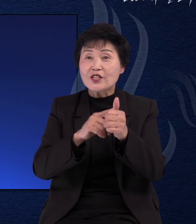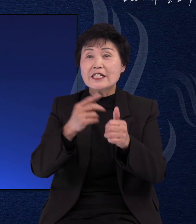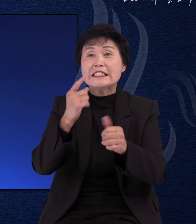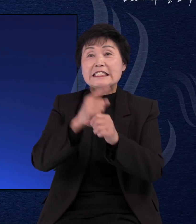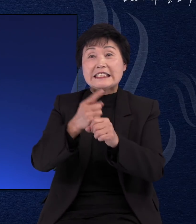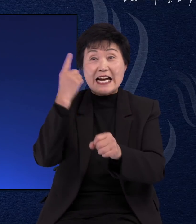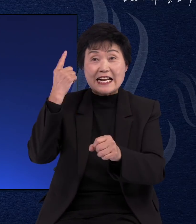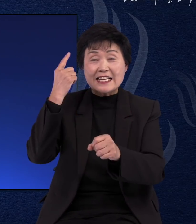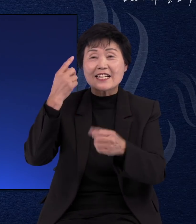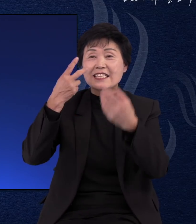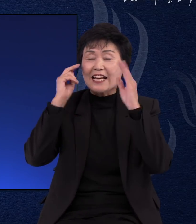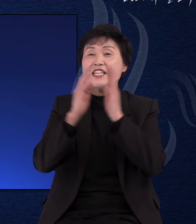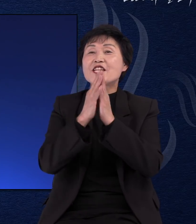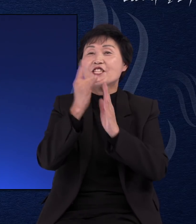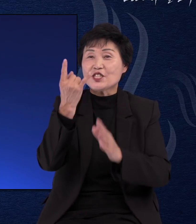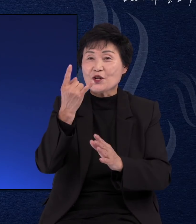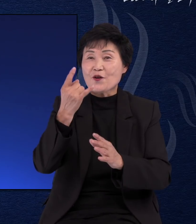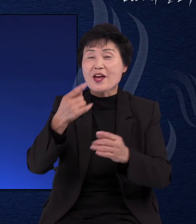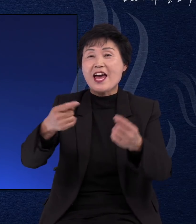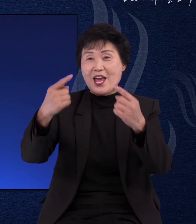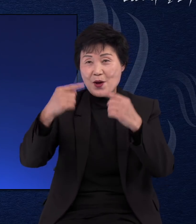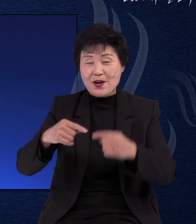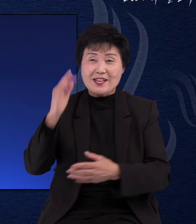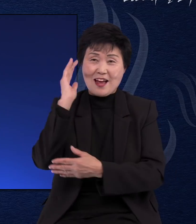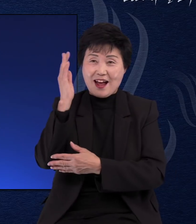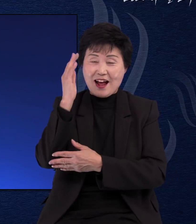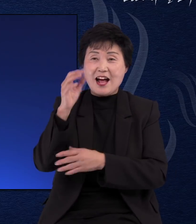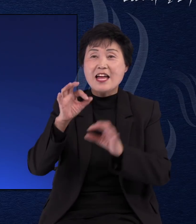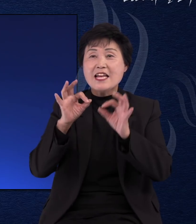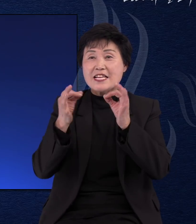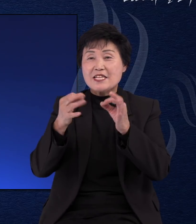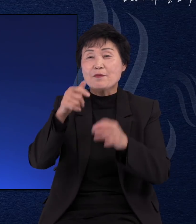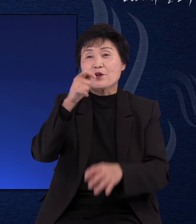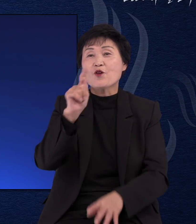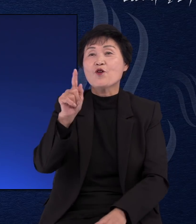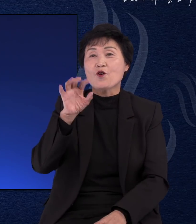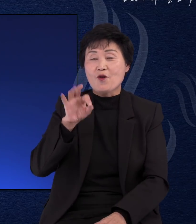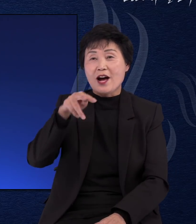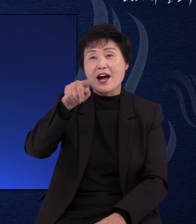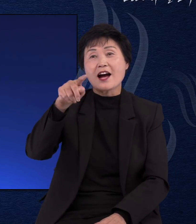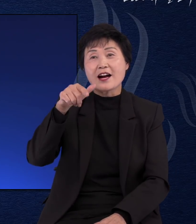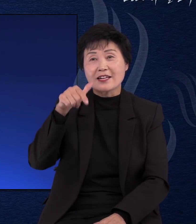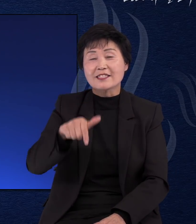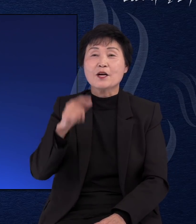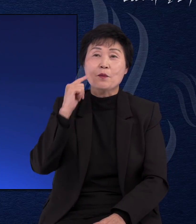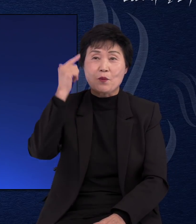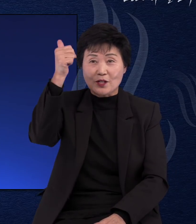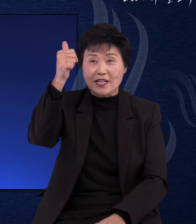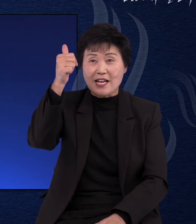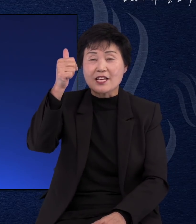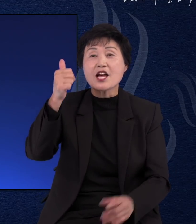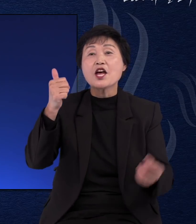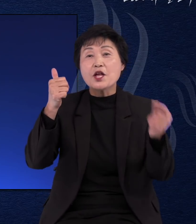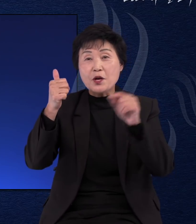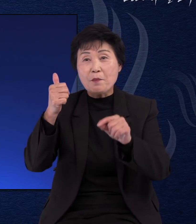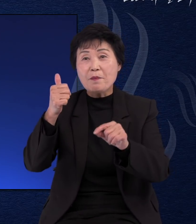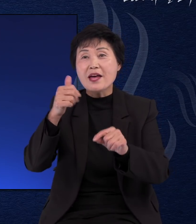김관성 목사라고, 그 친구가 제 친구고 그 옆에 있던 친구가 접니다. 그래서